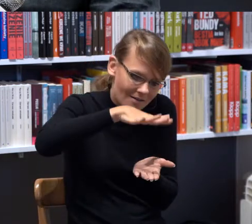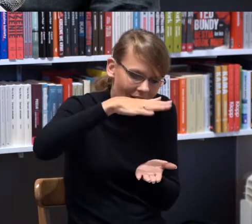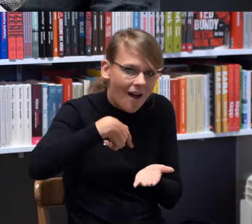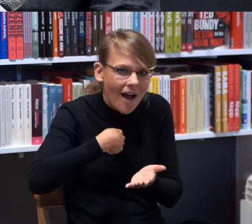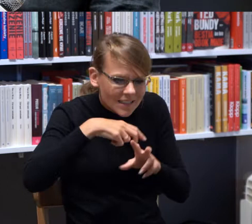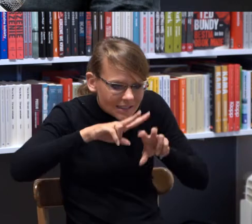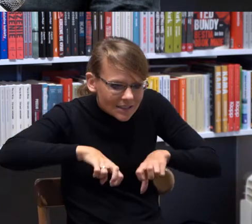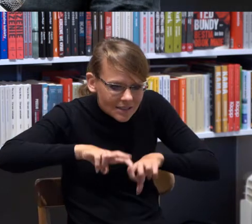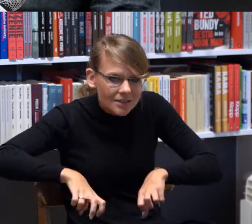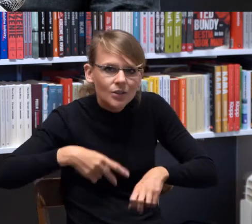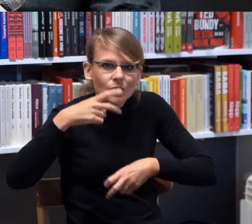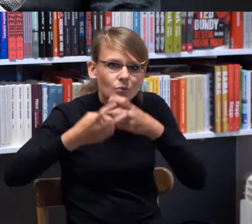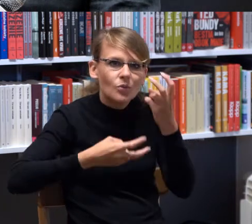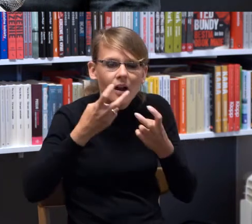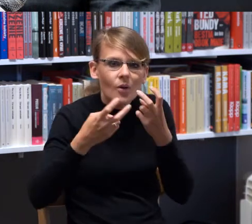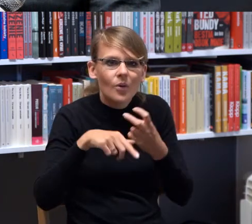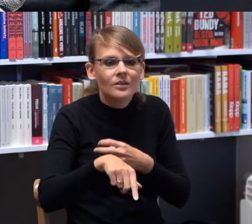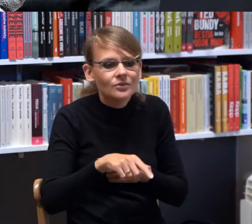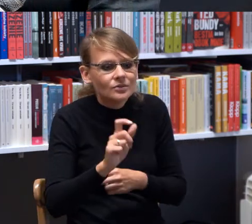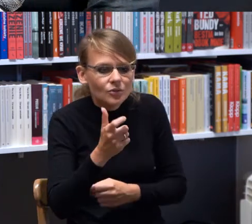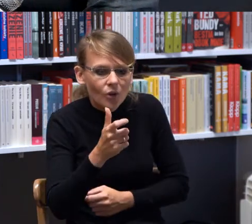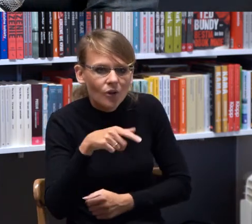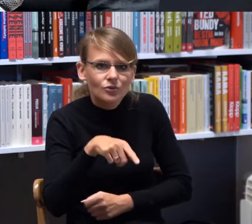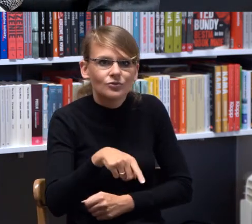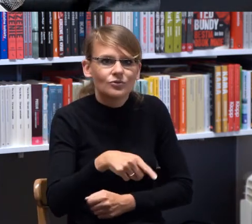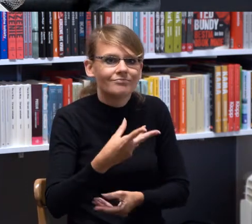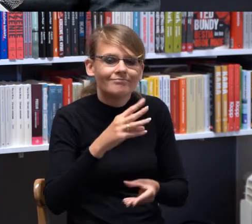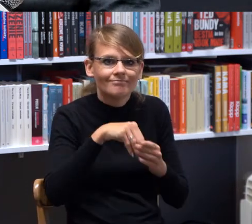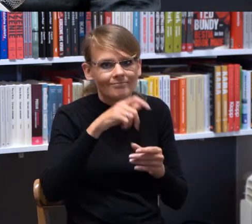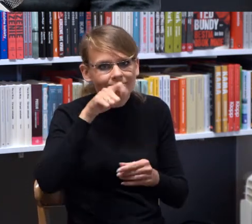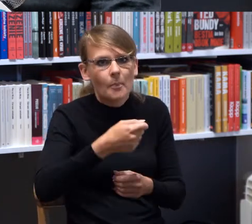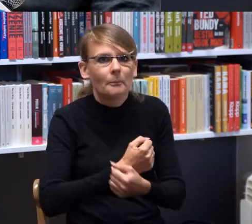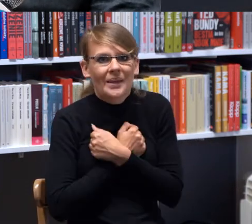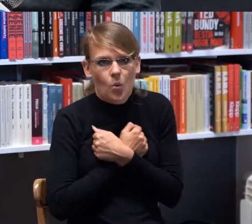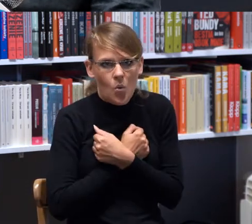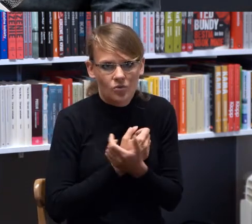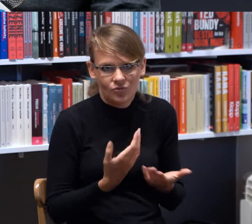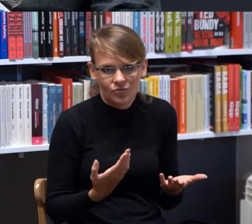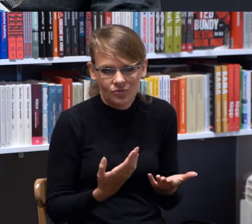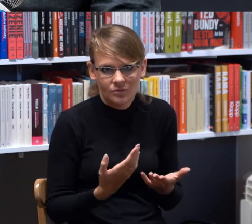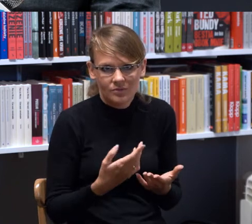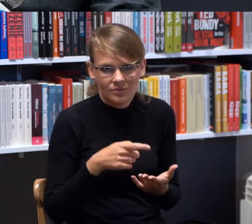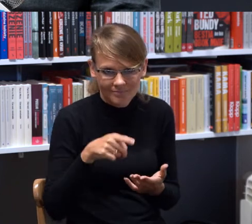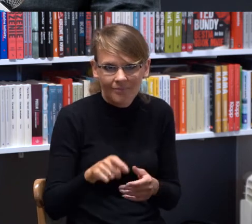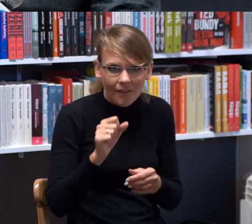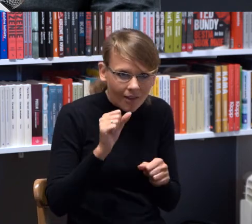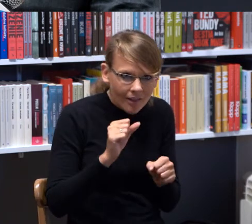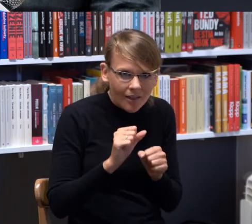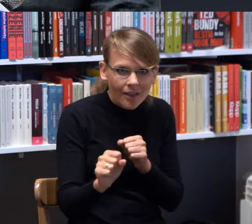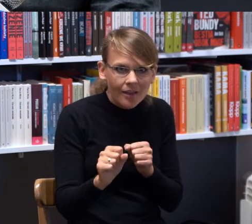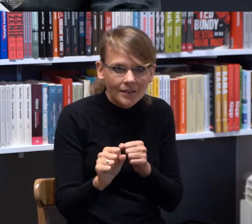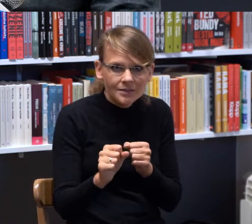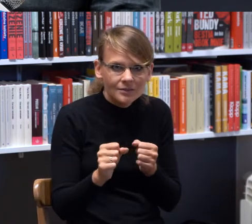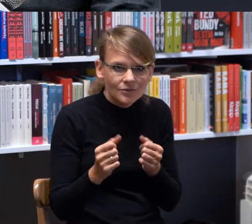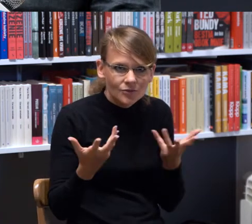czegoś, co możemy nazwać miłością. Czy jest gdzieś na